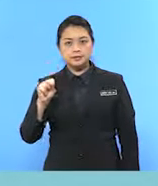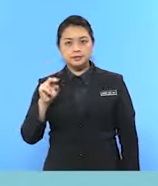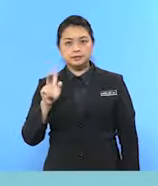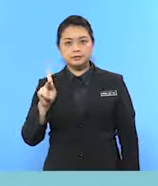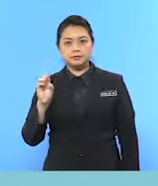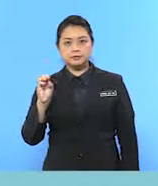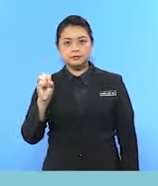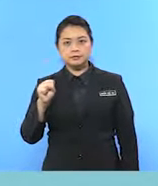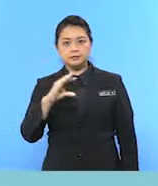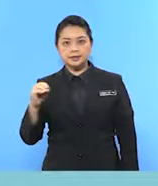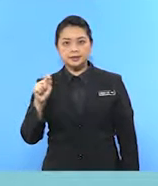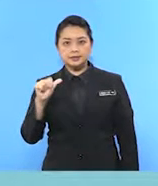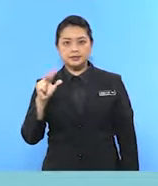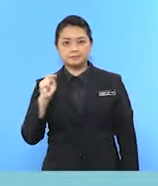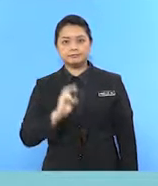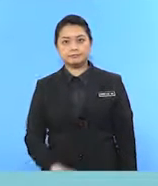dan tangen.